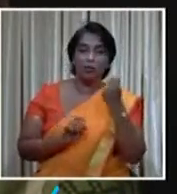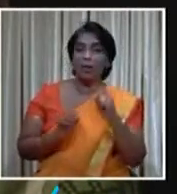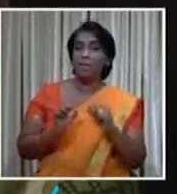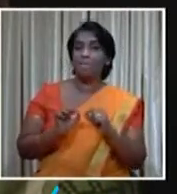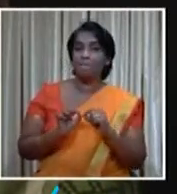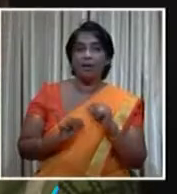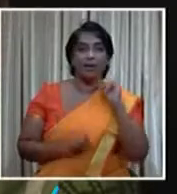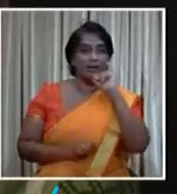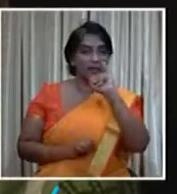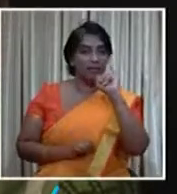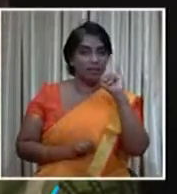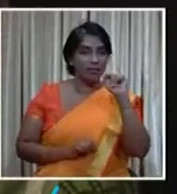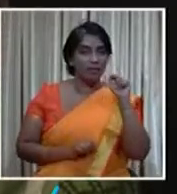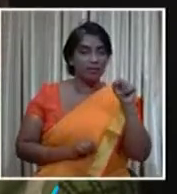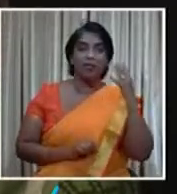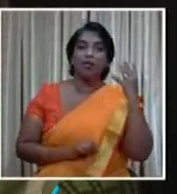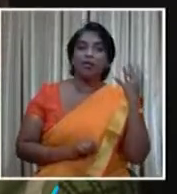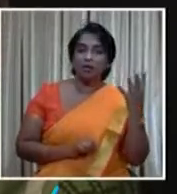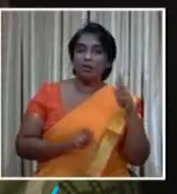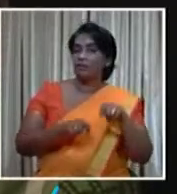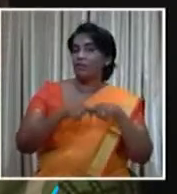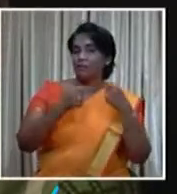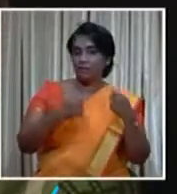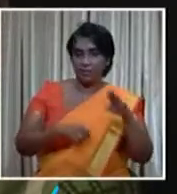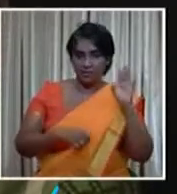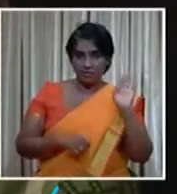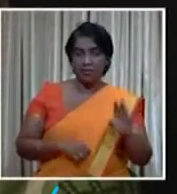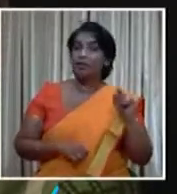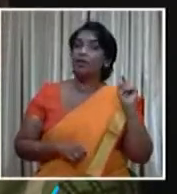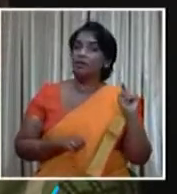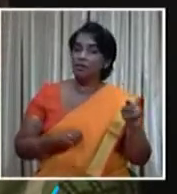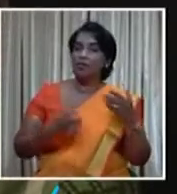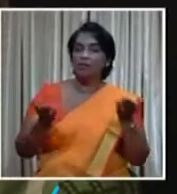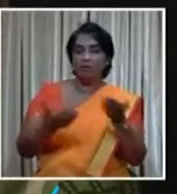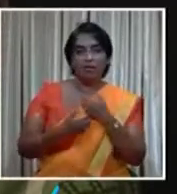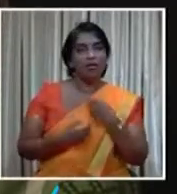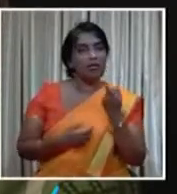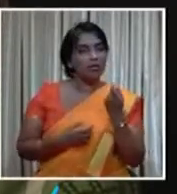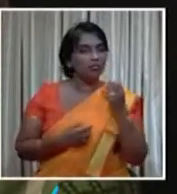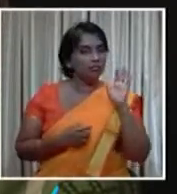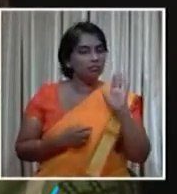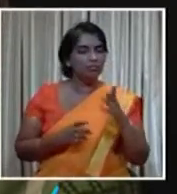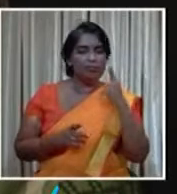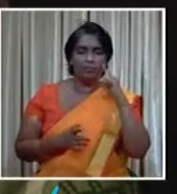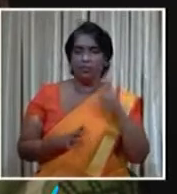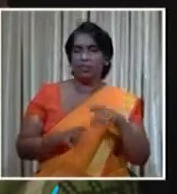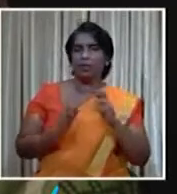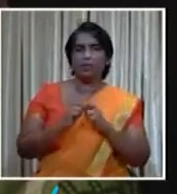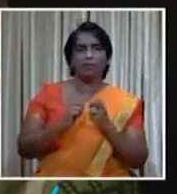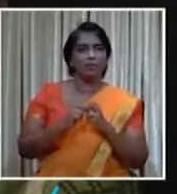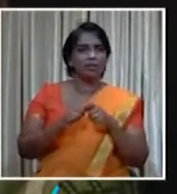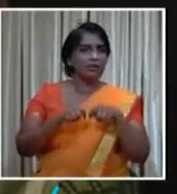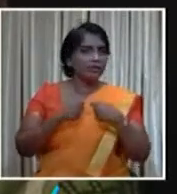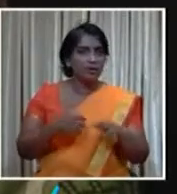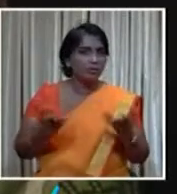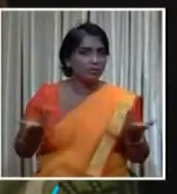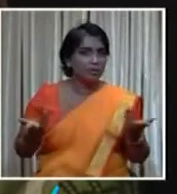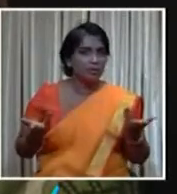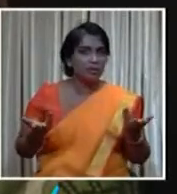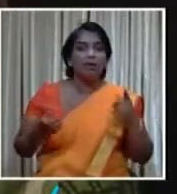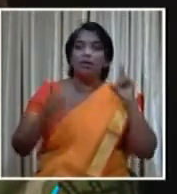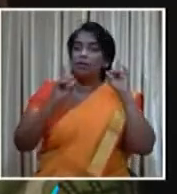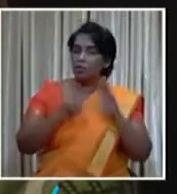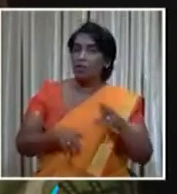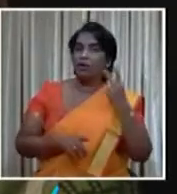රුපියල් බිලියන 66.4ක් වියදම් කර තිබෙනවා. එය අපගේ ආර්ථිකයට සිදු වූ අනපේක්ෂිත වියදමක් නොවේද?